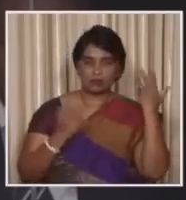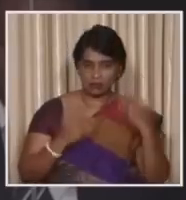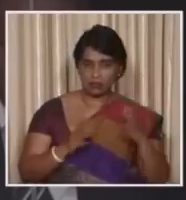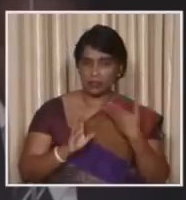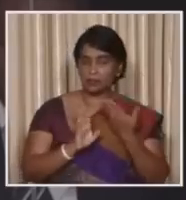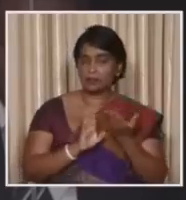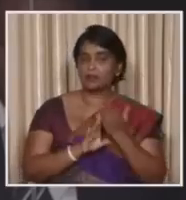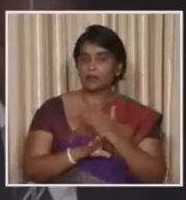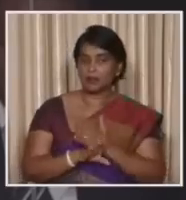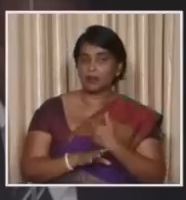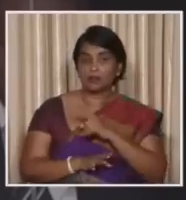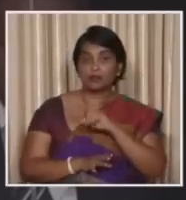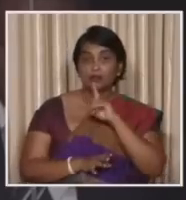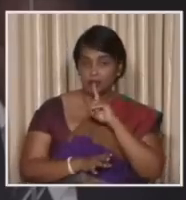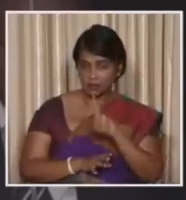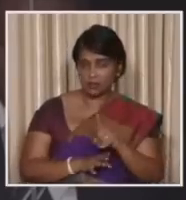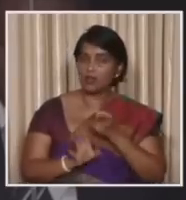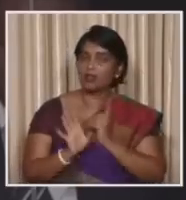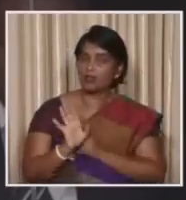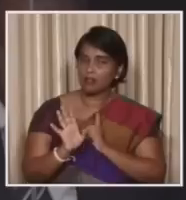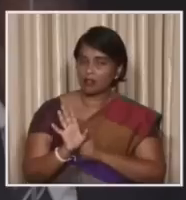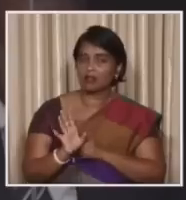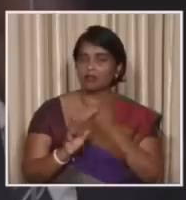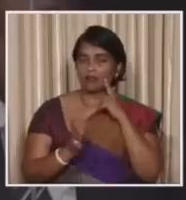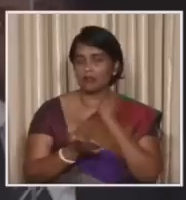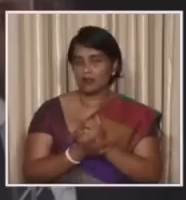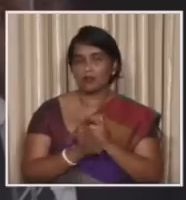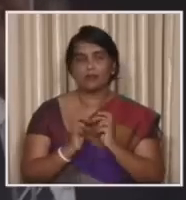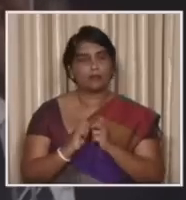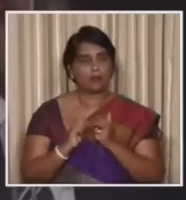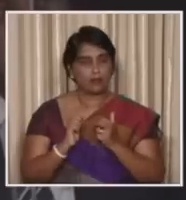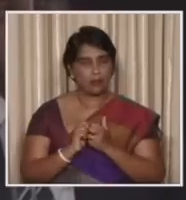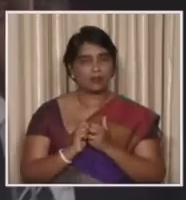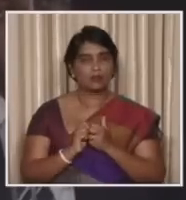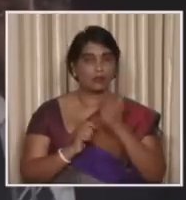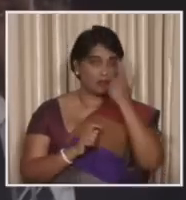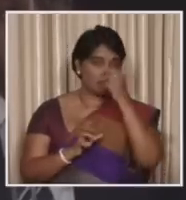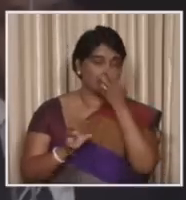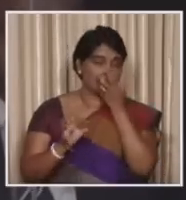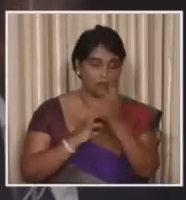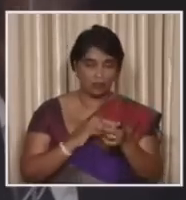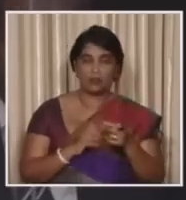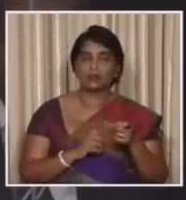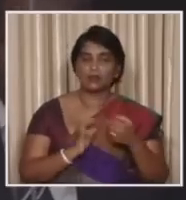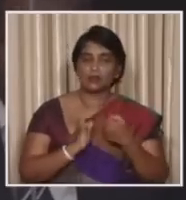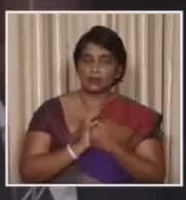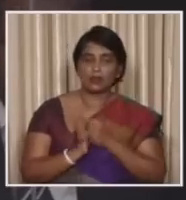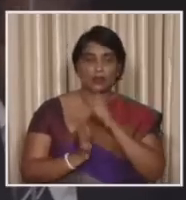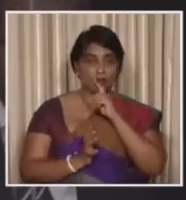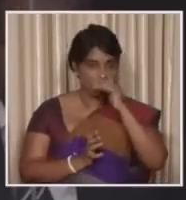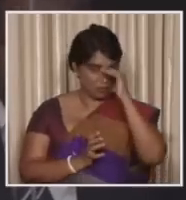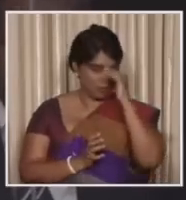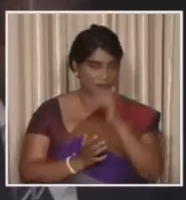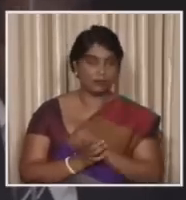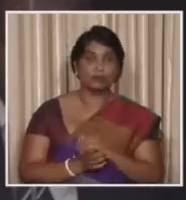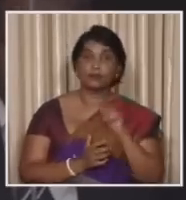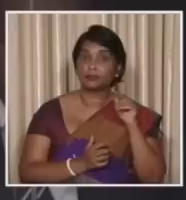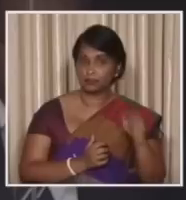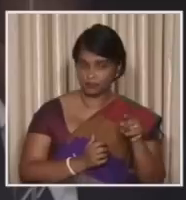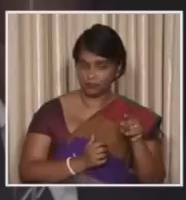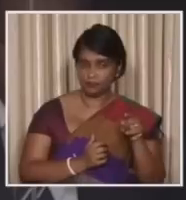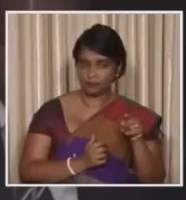පෙර මතක් කරන්න ඕනේ හැමදාම දැවෙන ප්‍රශ්නයක් මේ රටේ මේ පාස්කු ප්‍රශ්නය. ගරු කතානායකතුමා